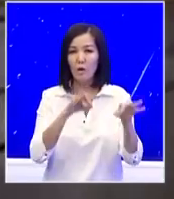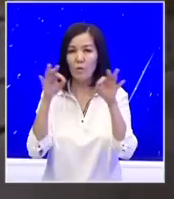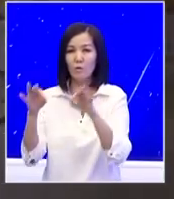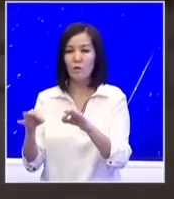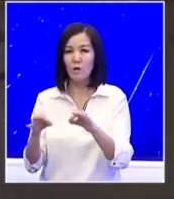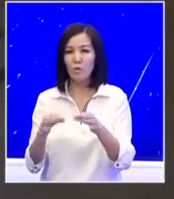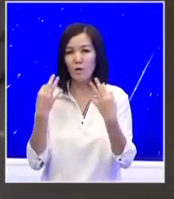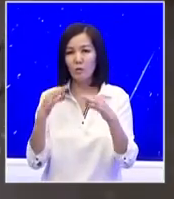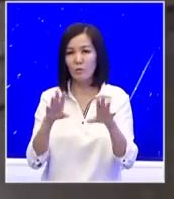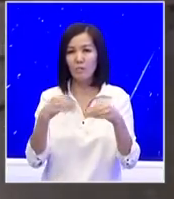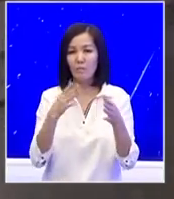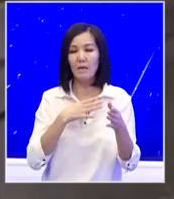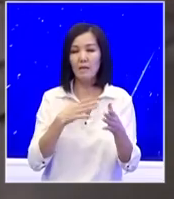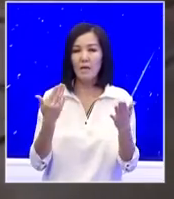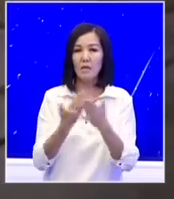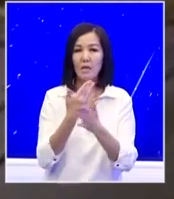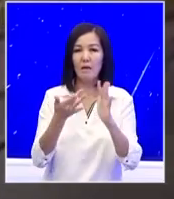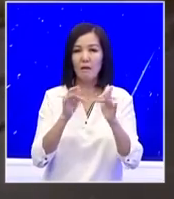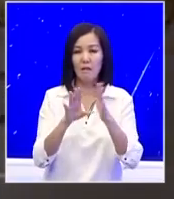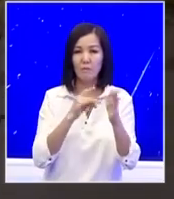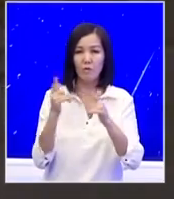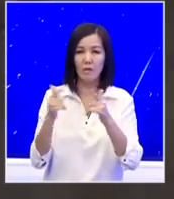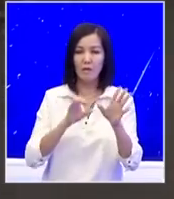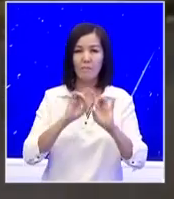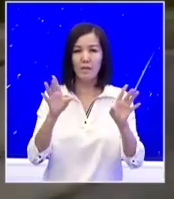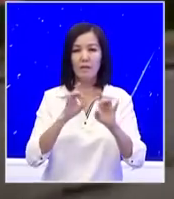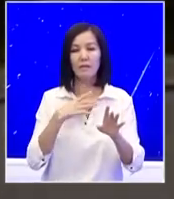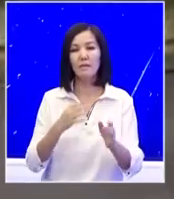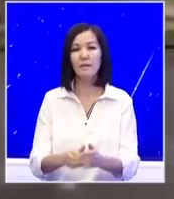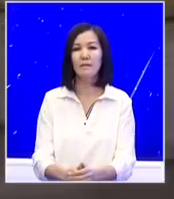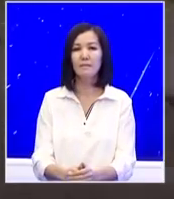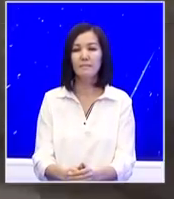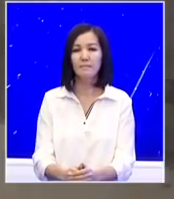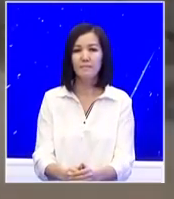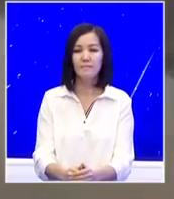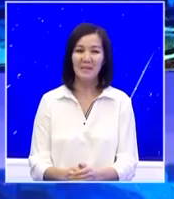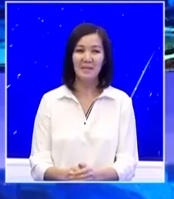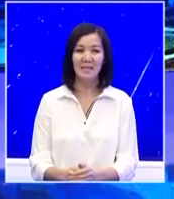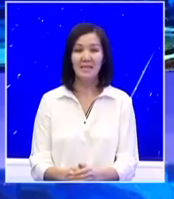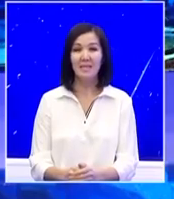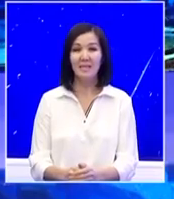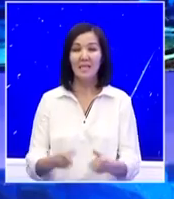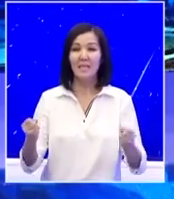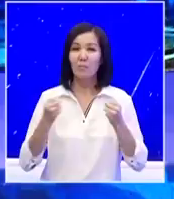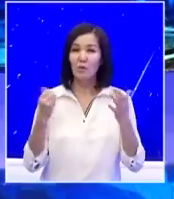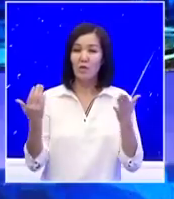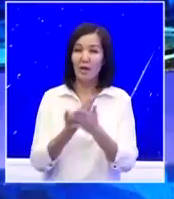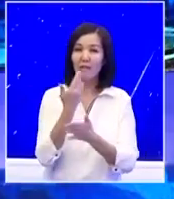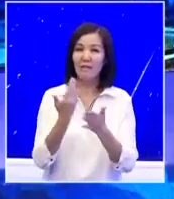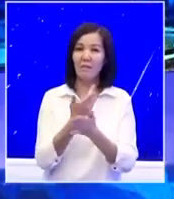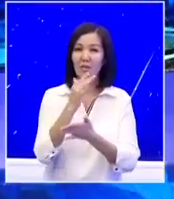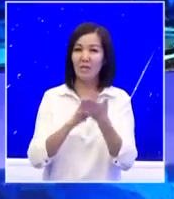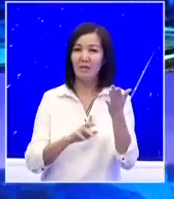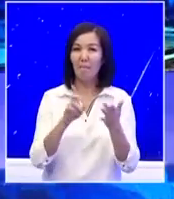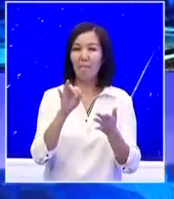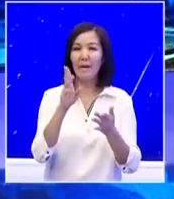жиналуға рұқсат етті. Топтаманы ғалымтар ақпараттарымен дайындаған Елдана Серікбайқызы, Жетісу телеарнасы. Спорт жаңалықтарымен жалғастырамыз.